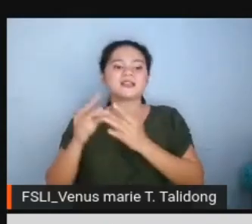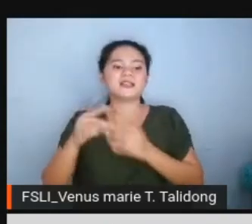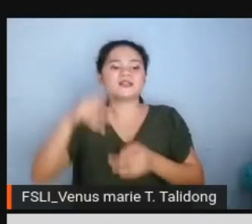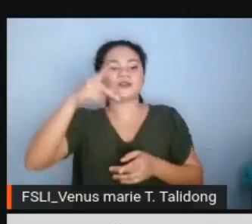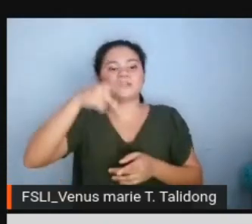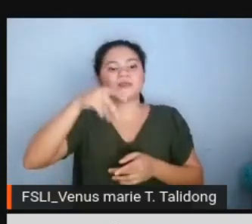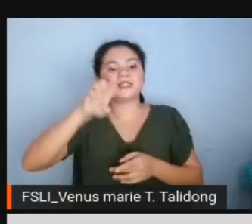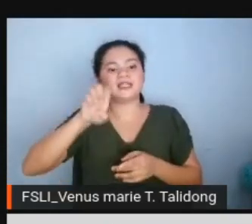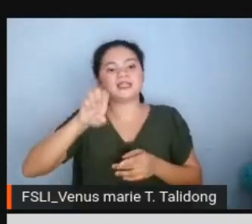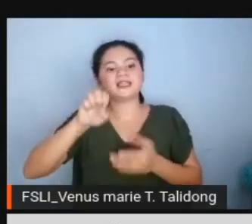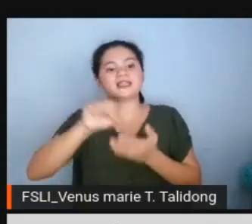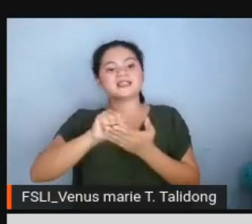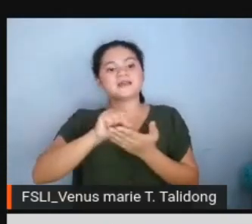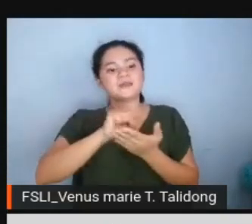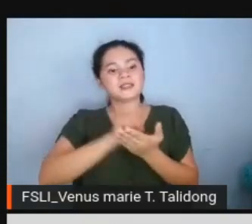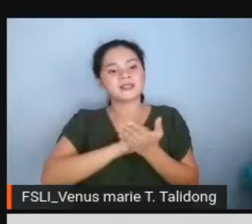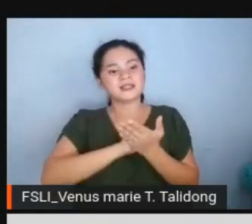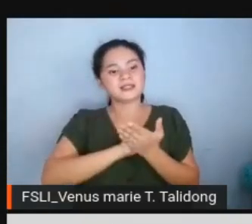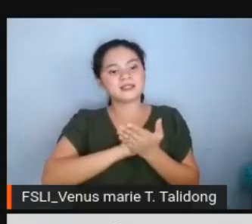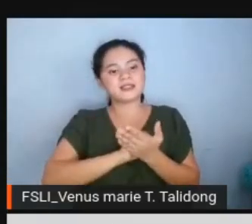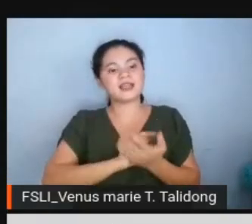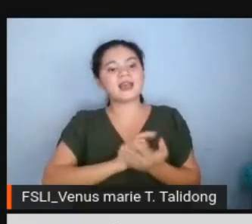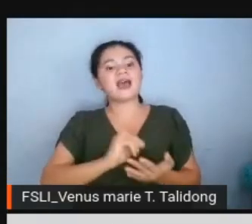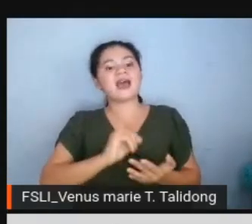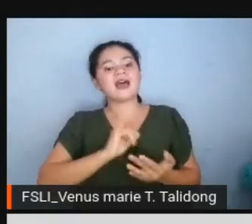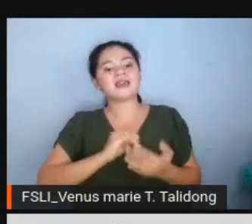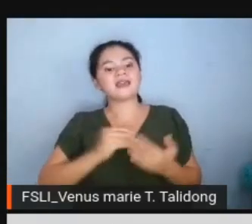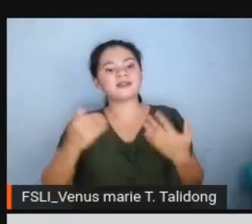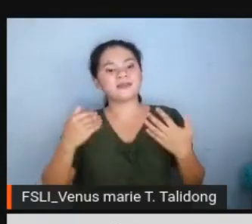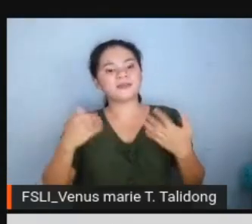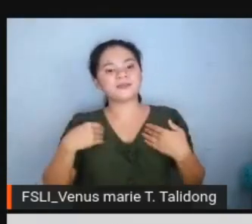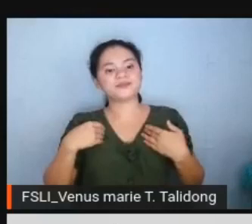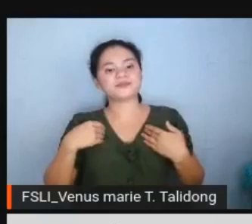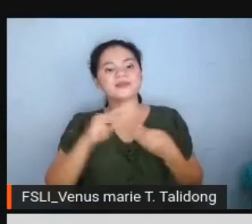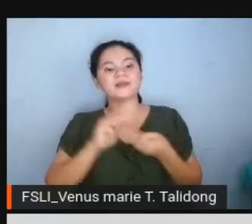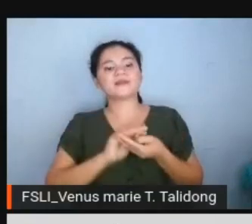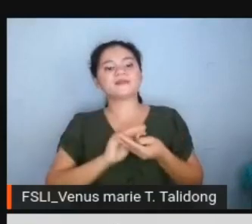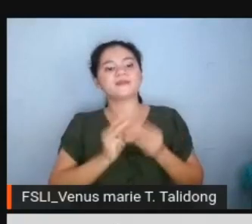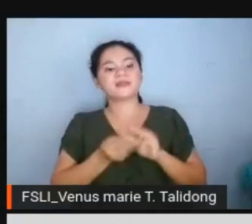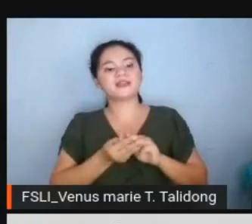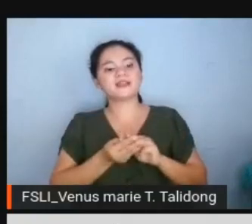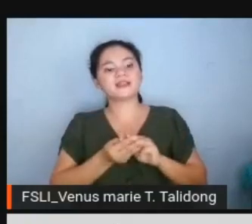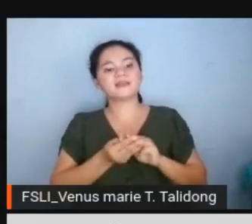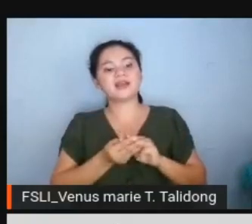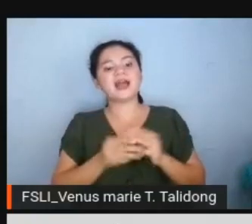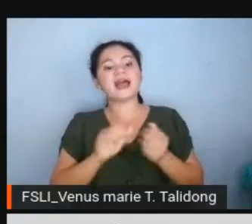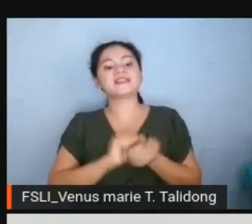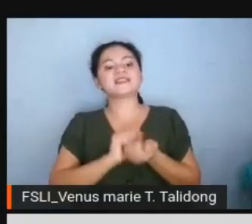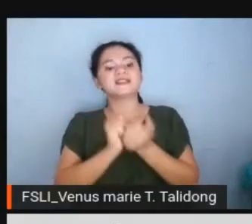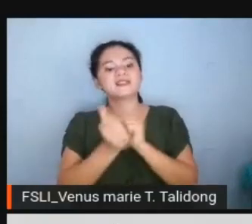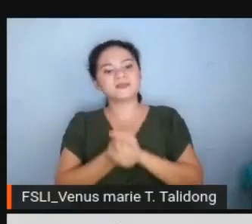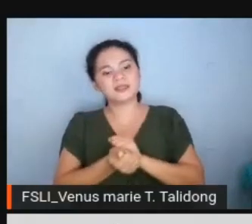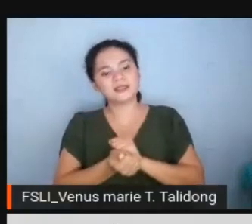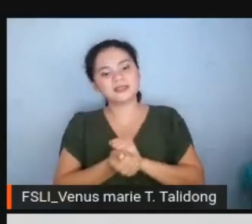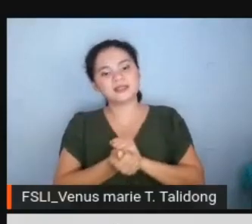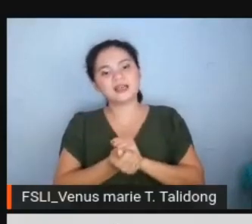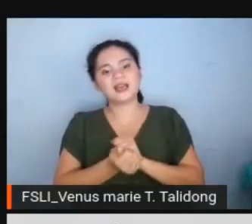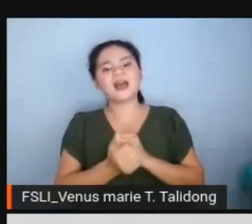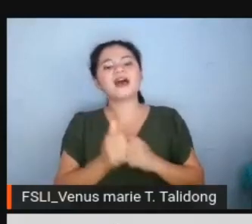no? I had to make an arrangement sa professor ko na parang pwede bang ibang activity na